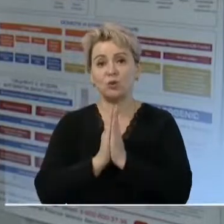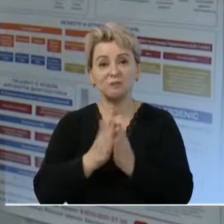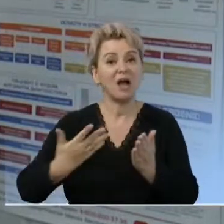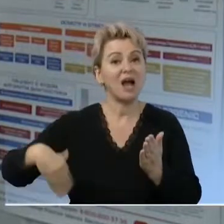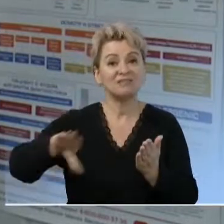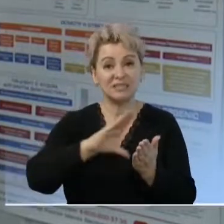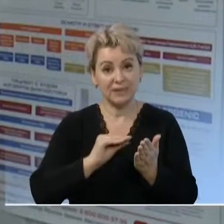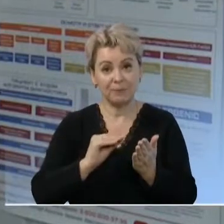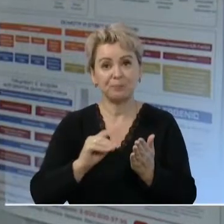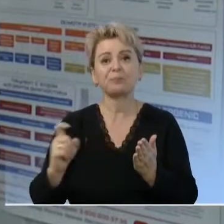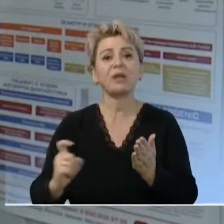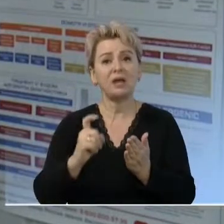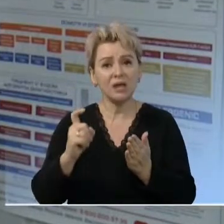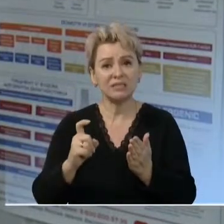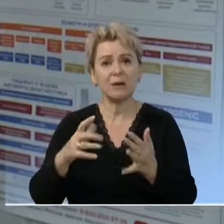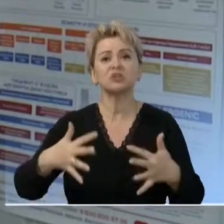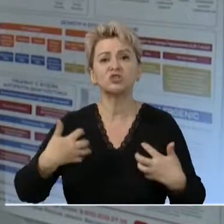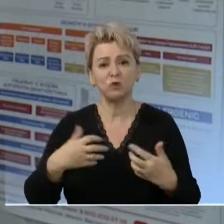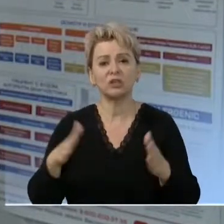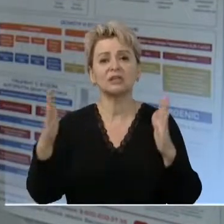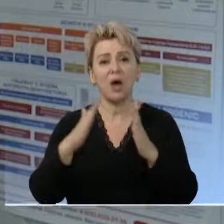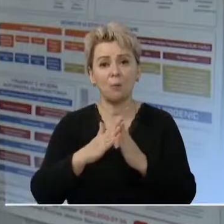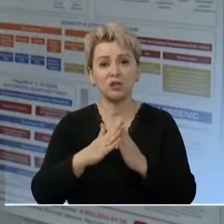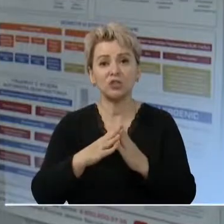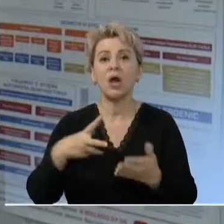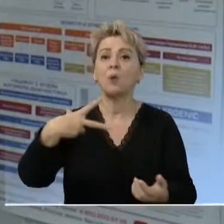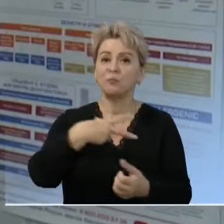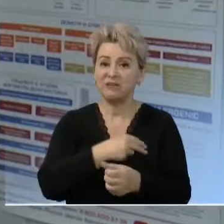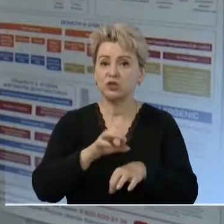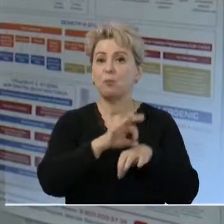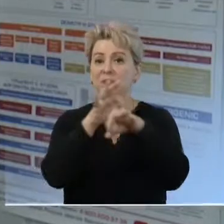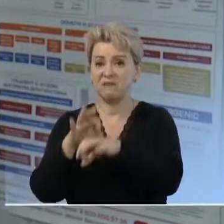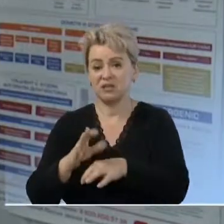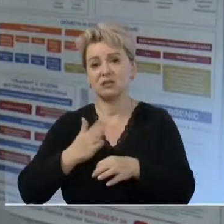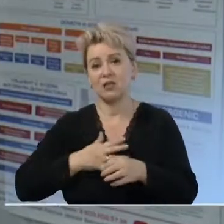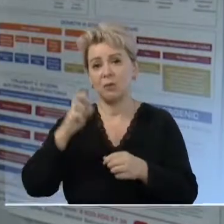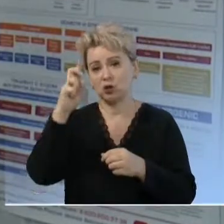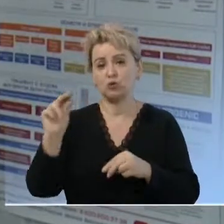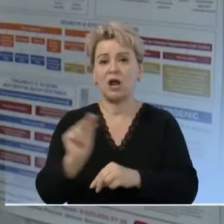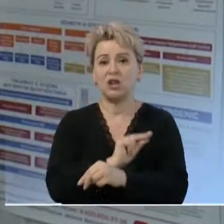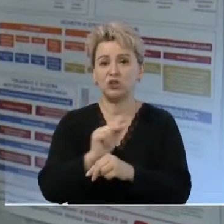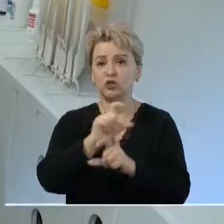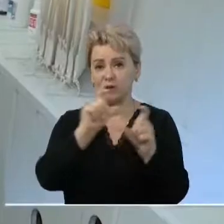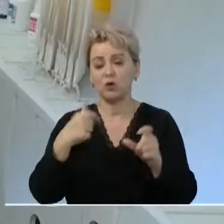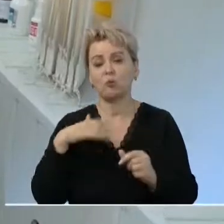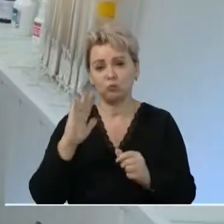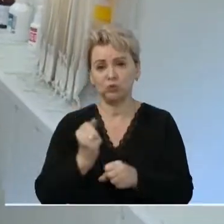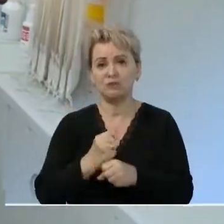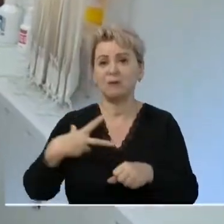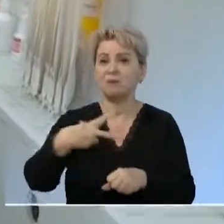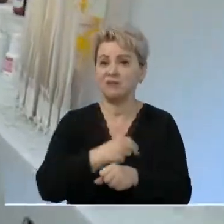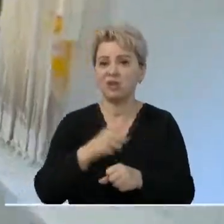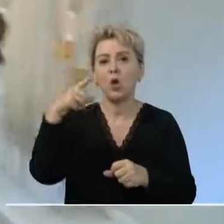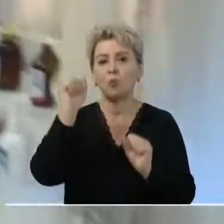всем хозяевам питомцев домашних – прививать, приводите к нам в государственную лечебницу, будем прививать. Бешенством